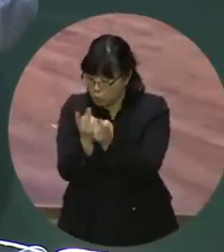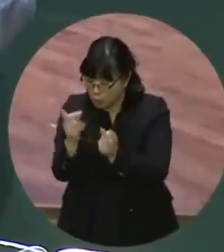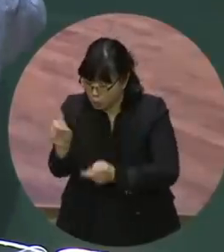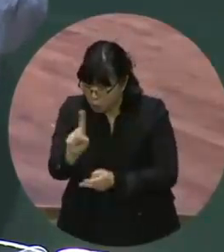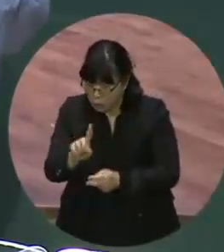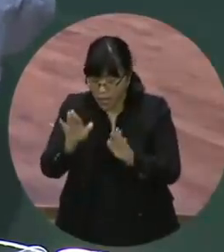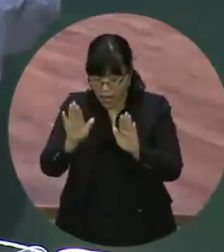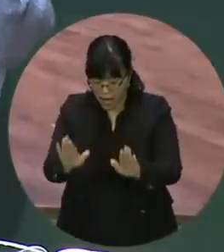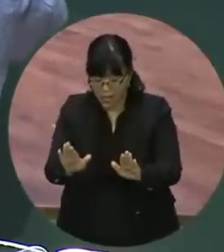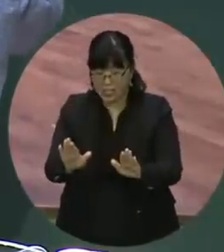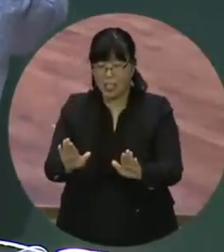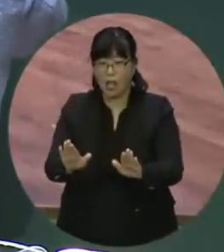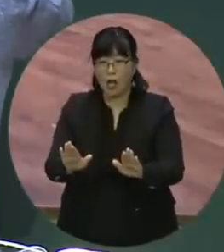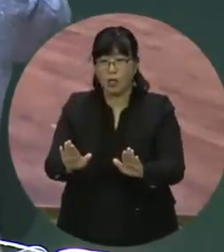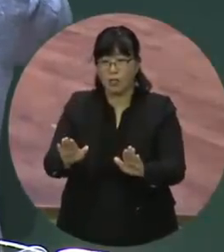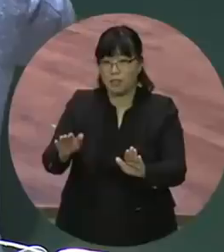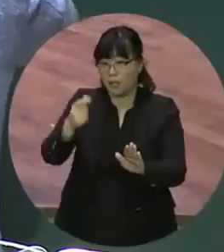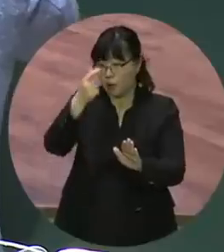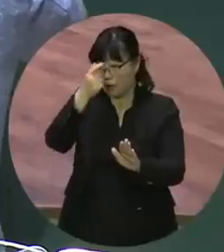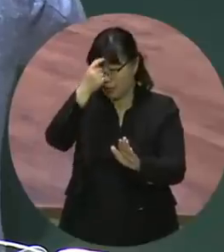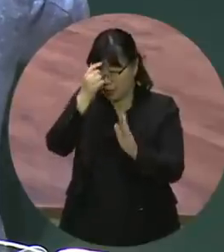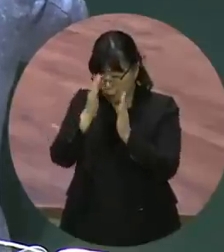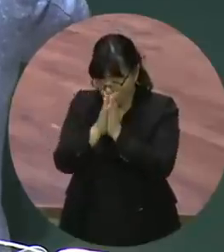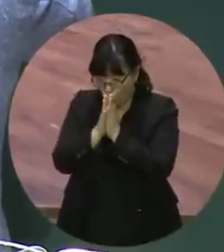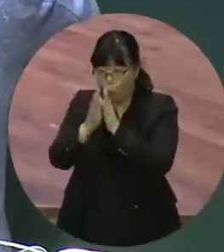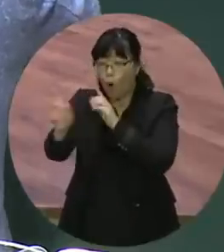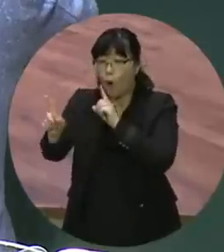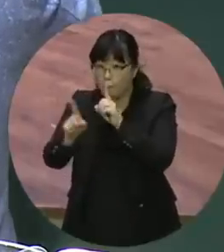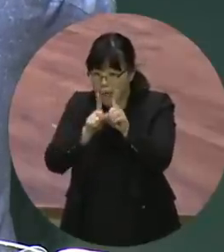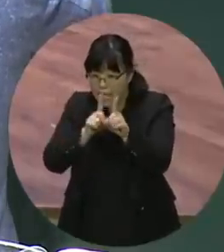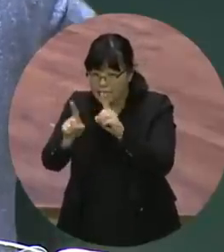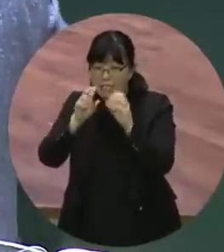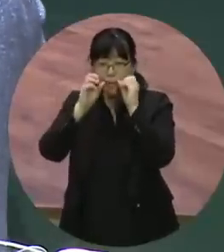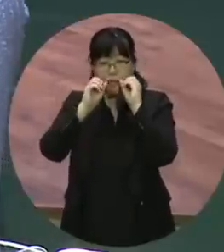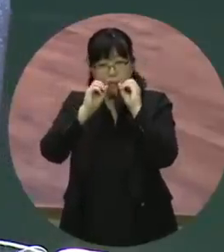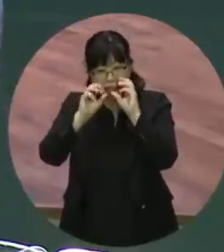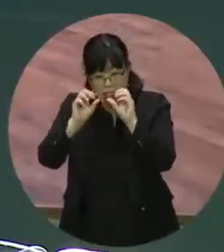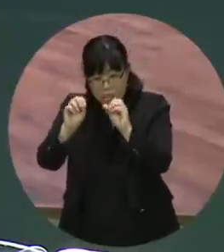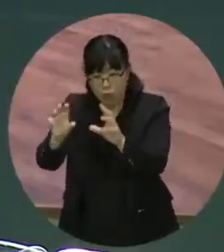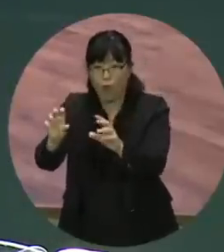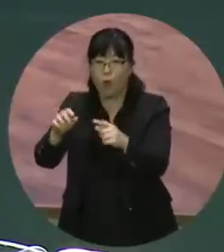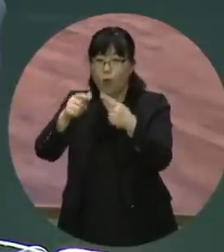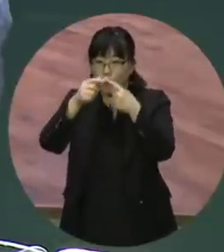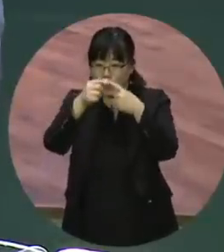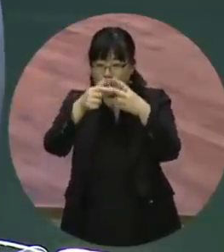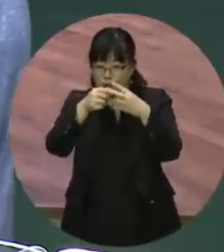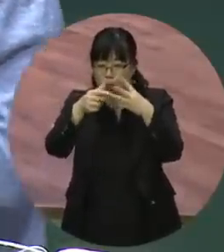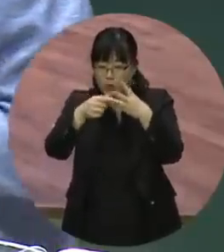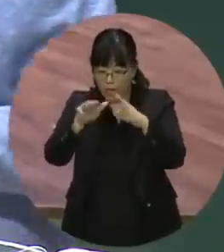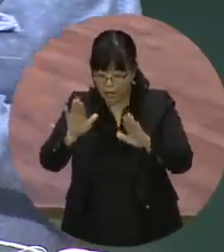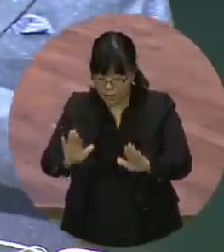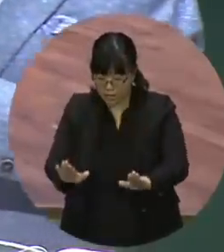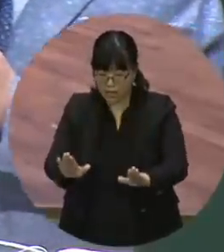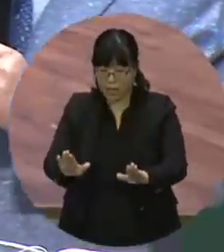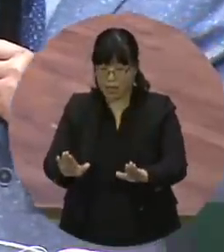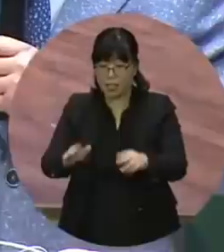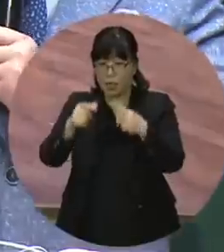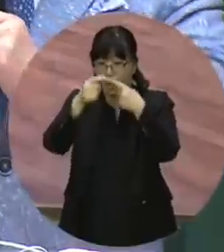기도, 말씀, 정인, 이게요 굉장히 중요해요. 이게